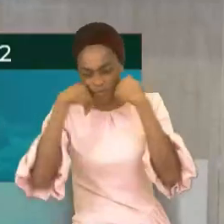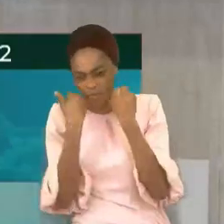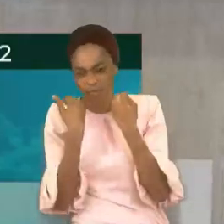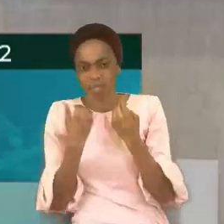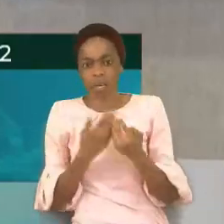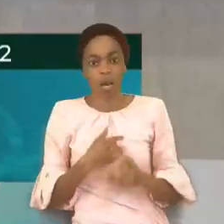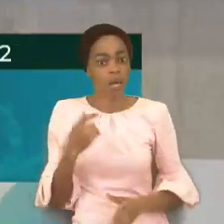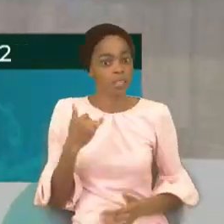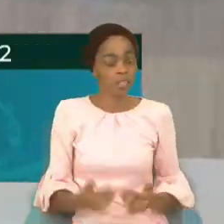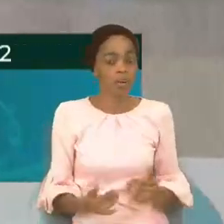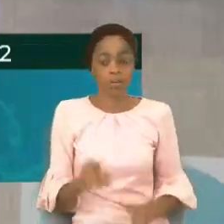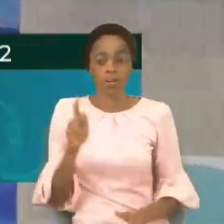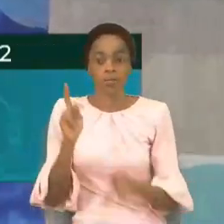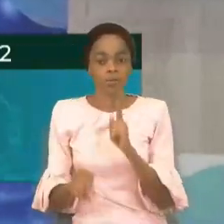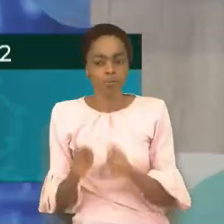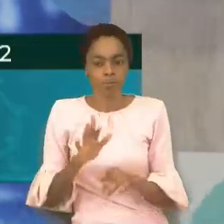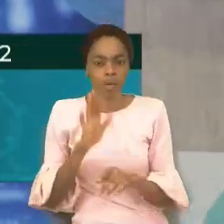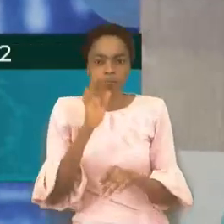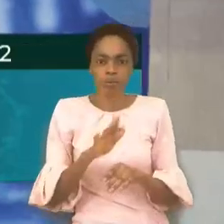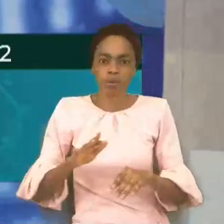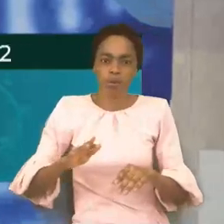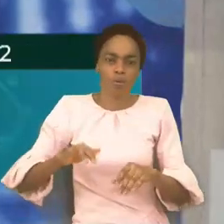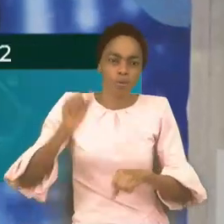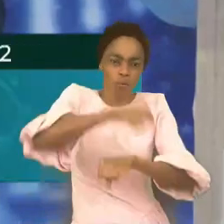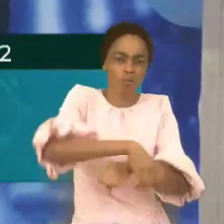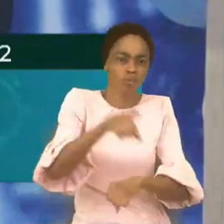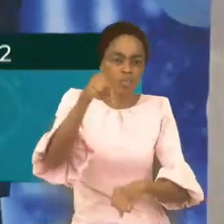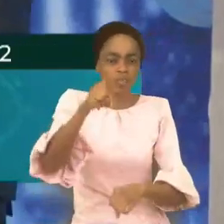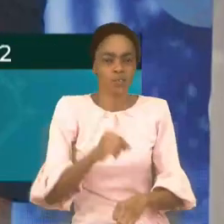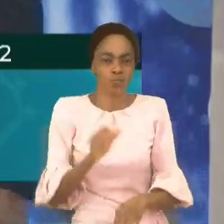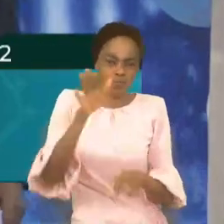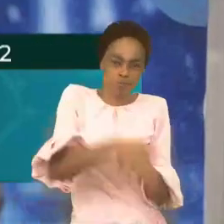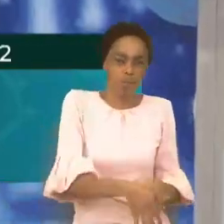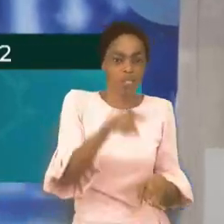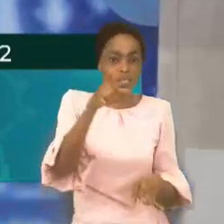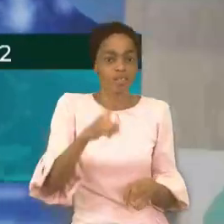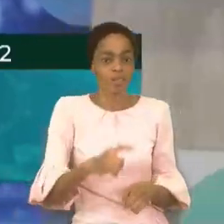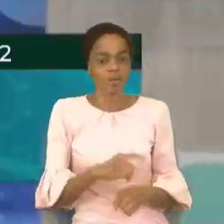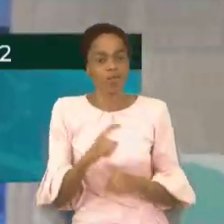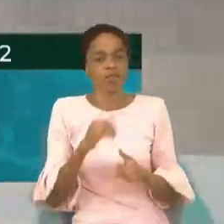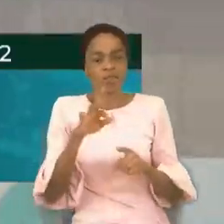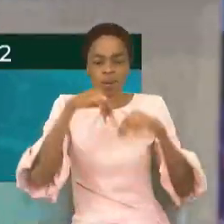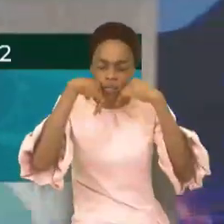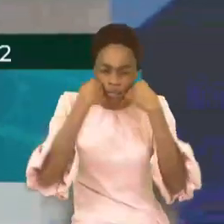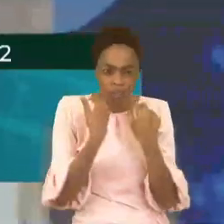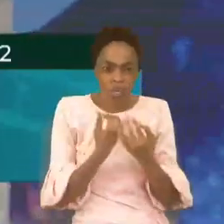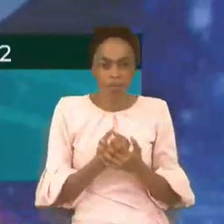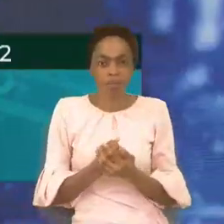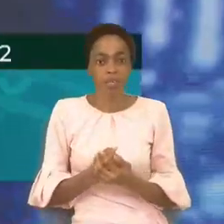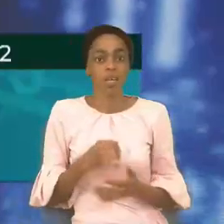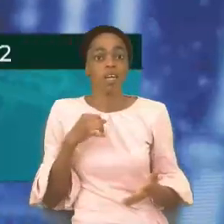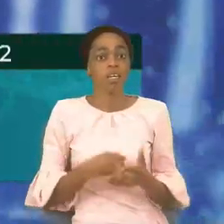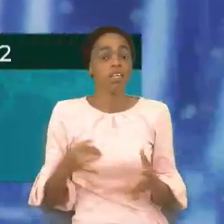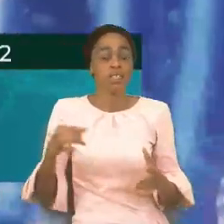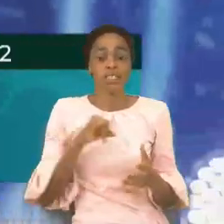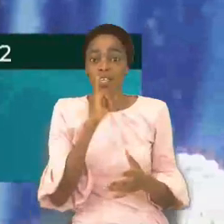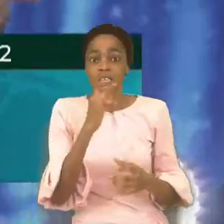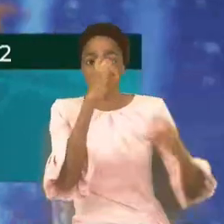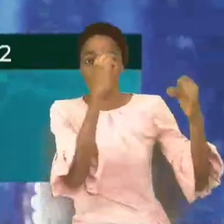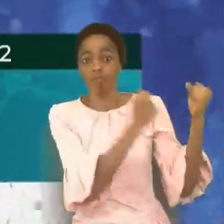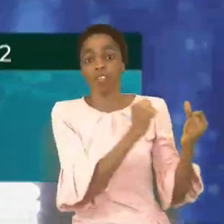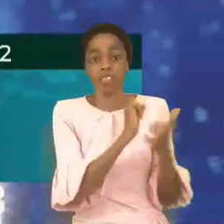vie. Les gens vont te marcher dessus. Quand tu es craintif, peureux, il faut la foi pour